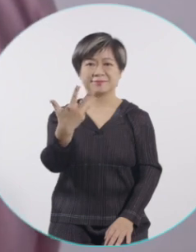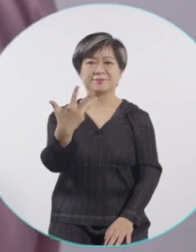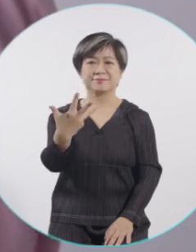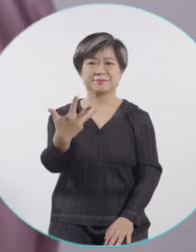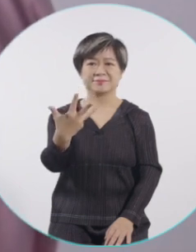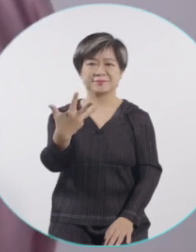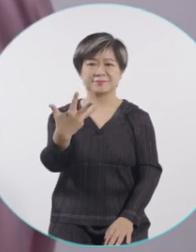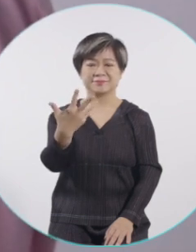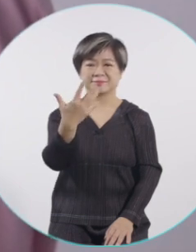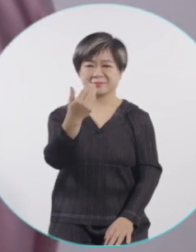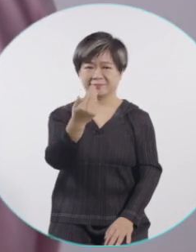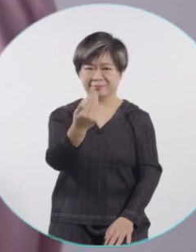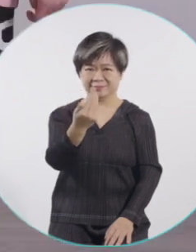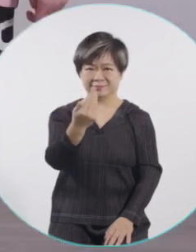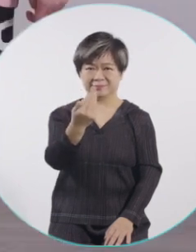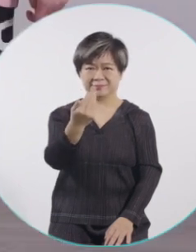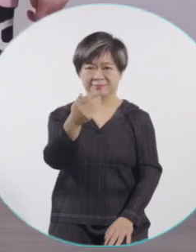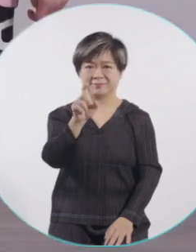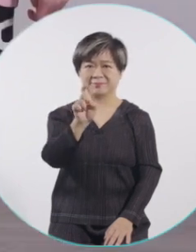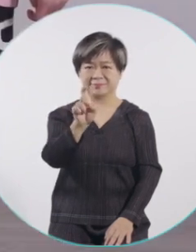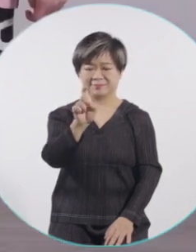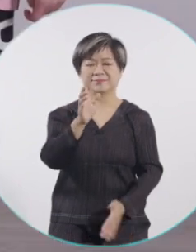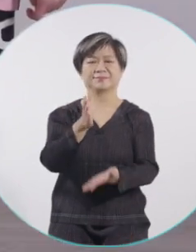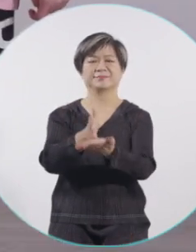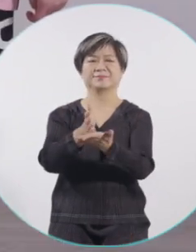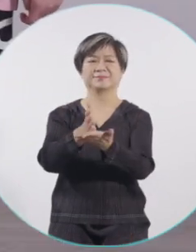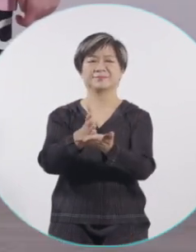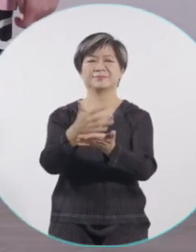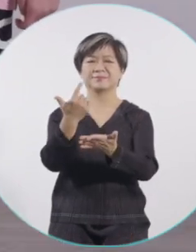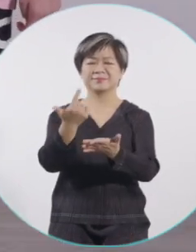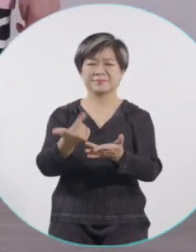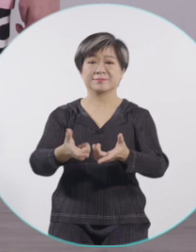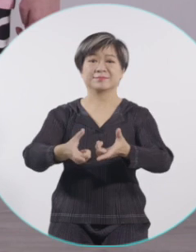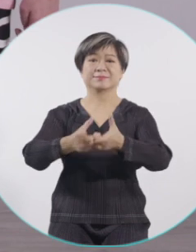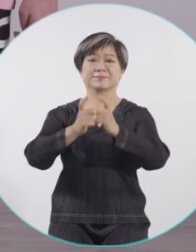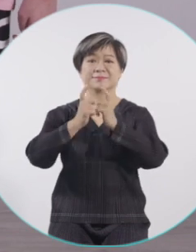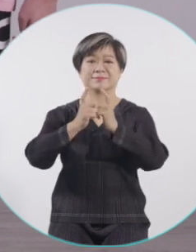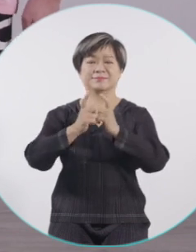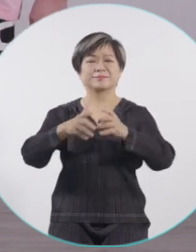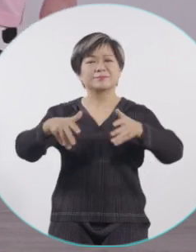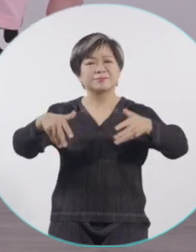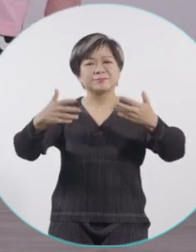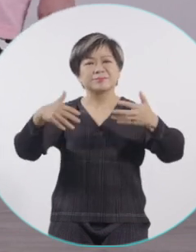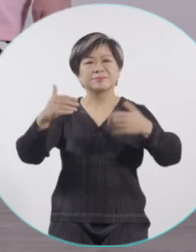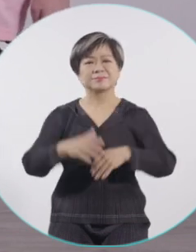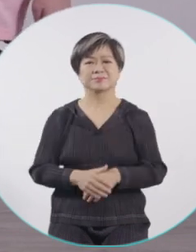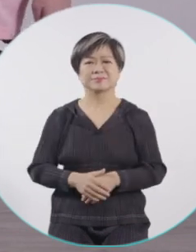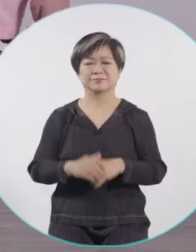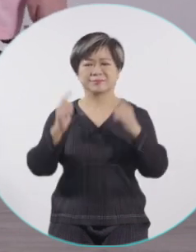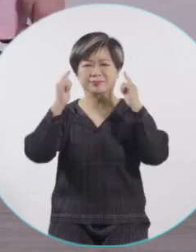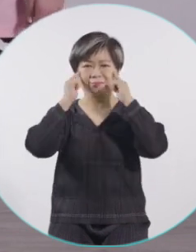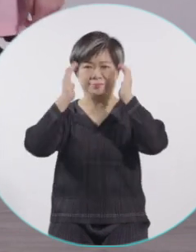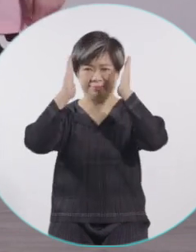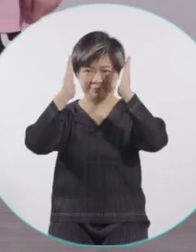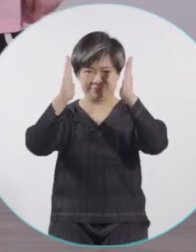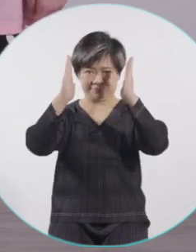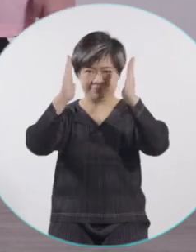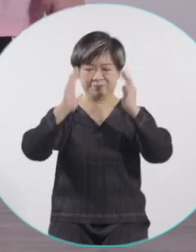八、九、十。好，慢慢复归，把你的手放开，让你的头慢慢回